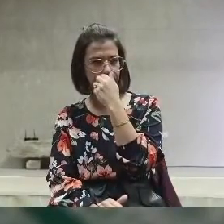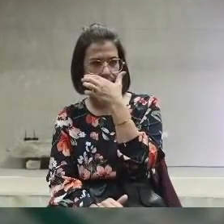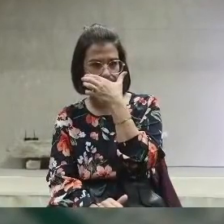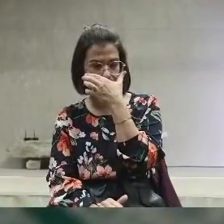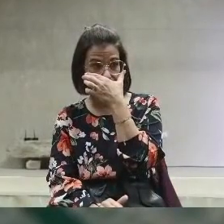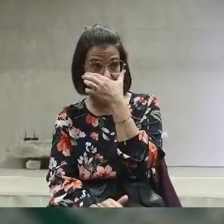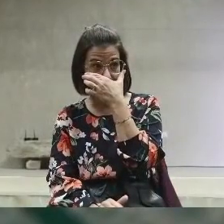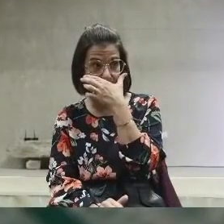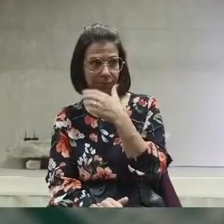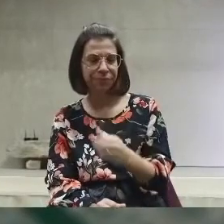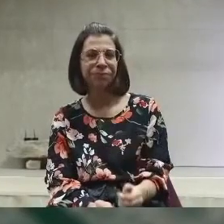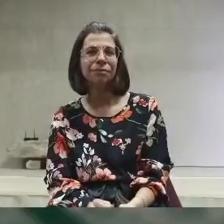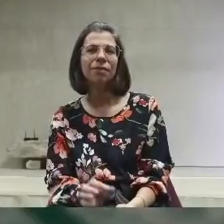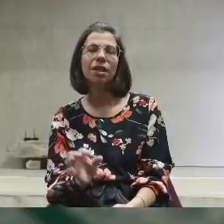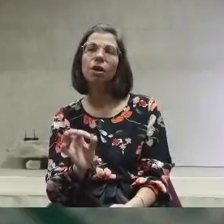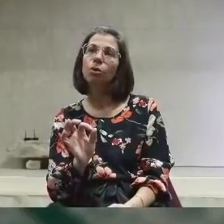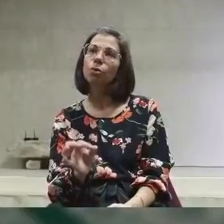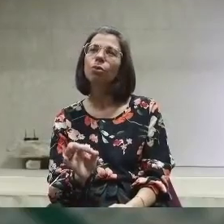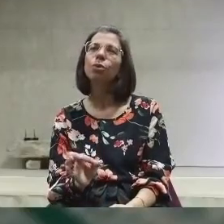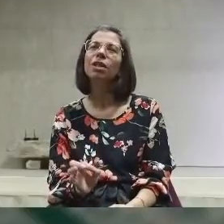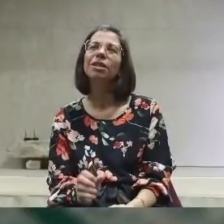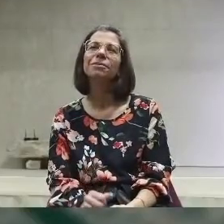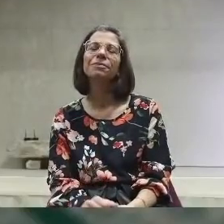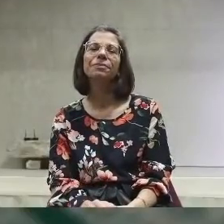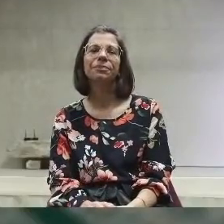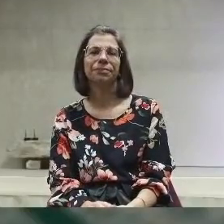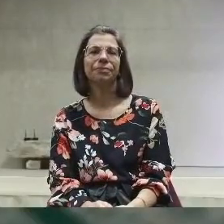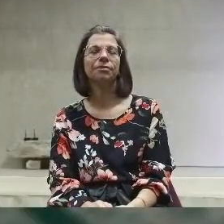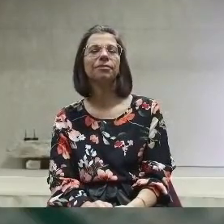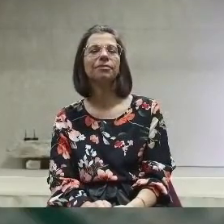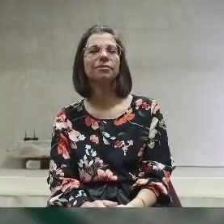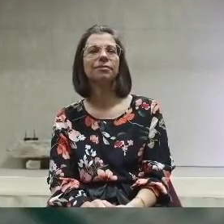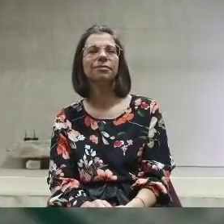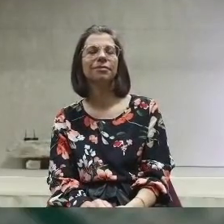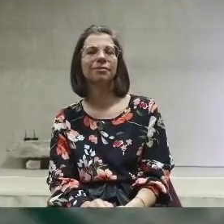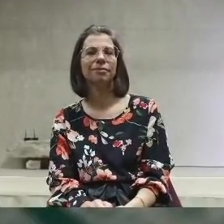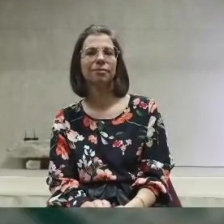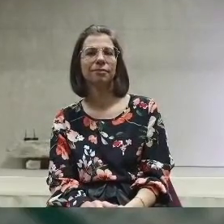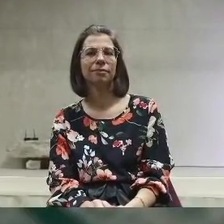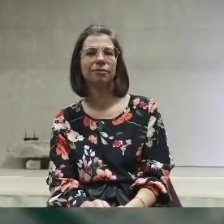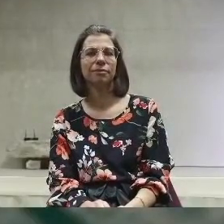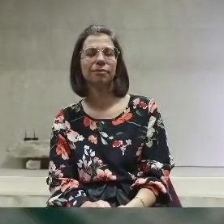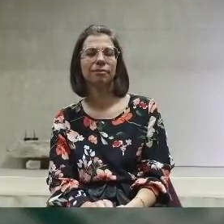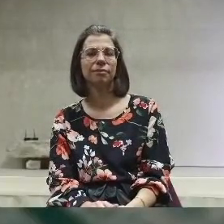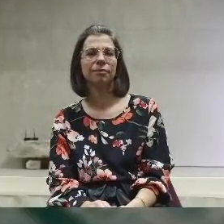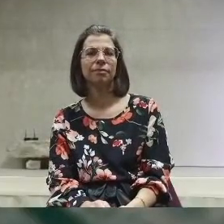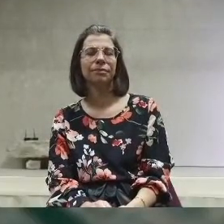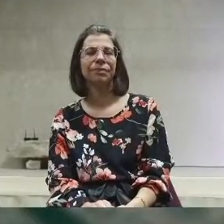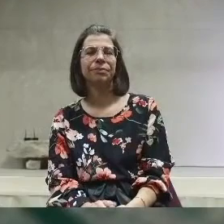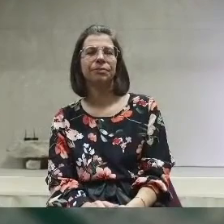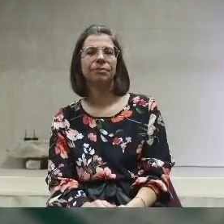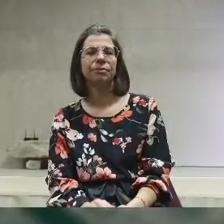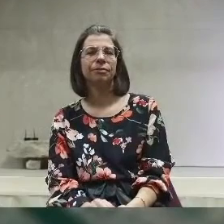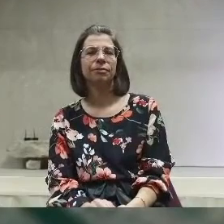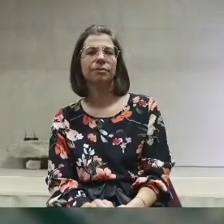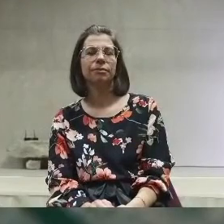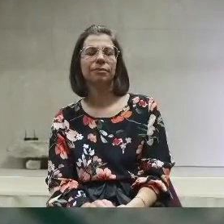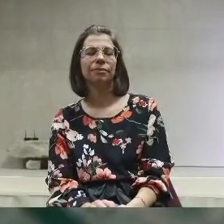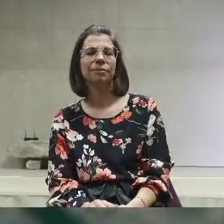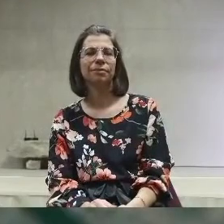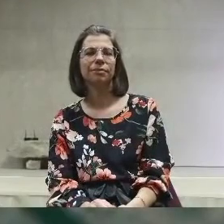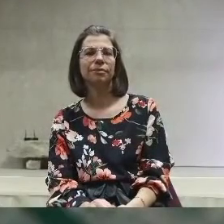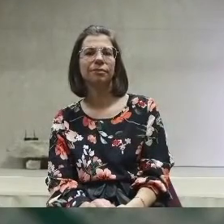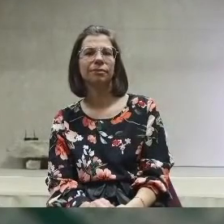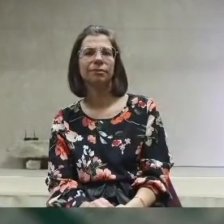soit Dieu, le Père de notre Seigneur Jésus-Christ, qui nous a bénis de toute bénédiction spirituelle dans les lieux célestes en